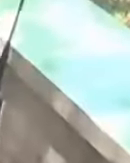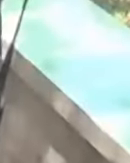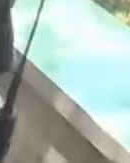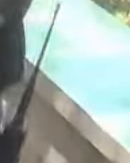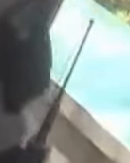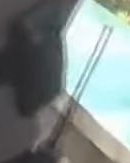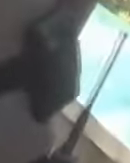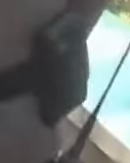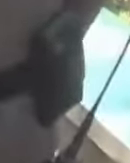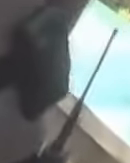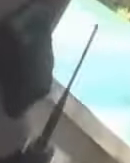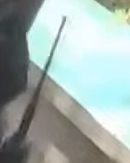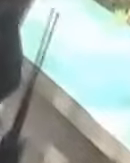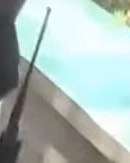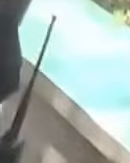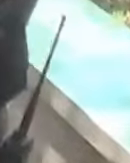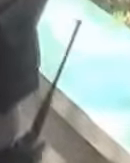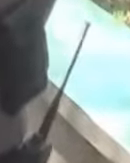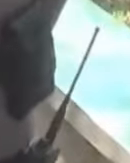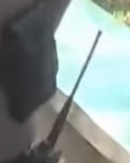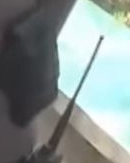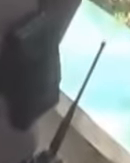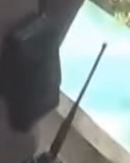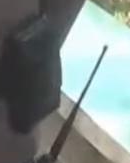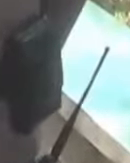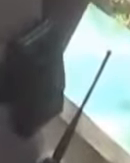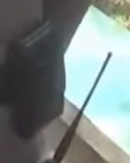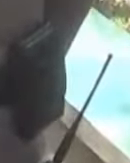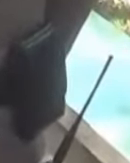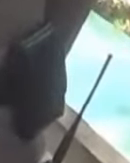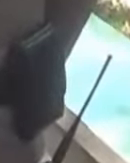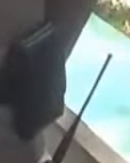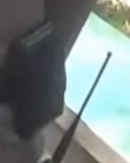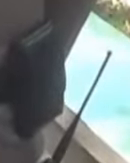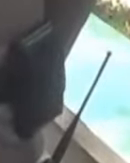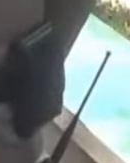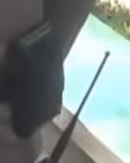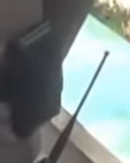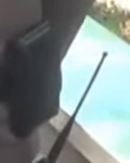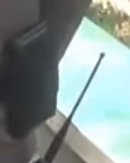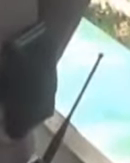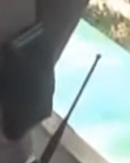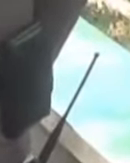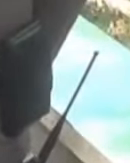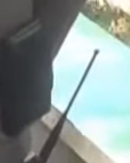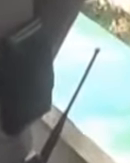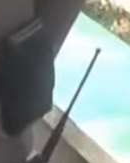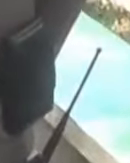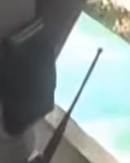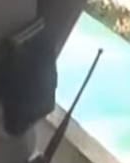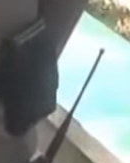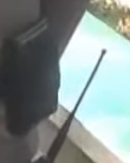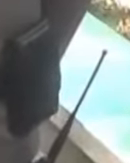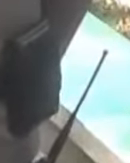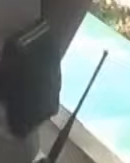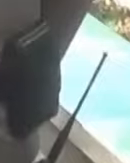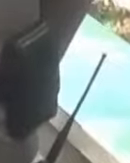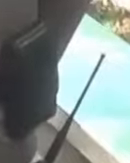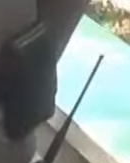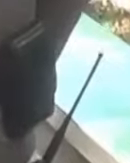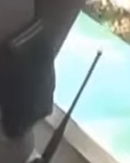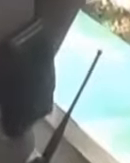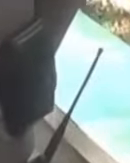Pemeriksaannya, ya pemeriksaannya nanti biar ahli yang menjelaskan. Jadi saya tidak bisa menjelaskan karena saya kan tidak